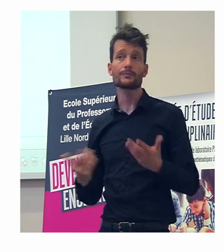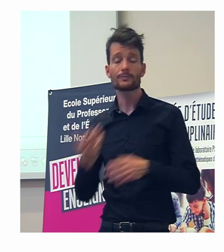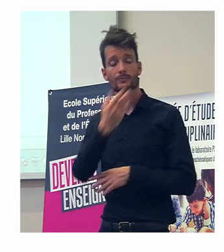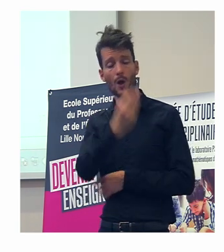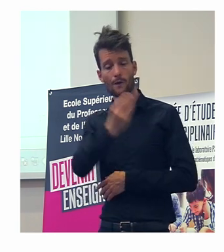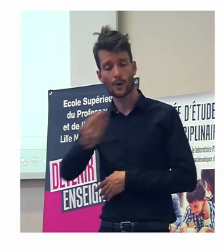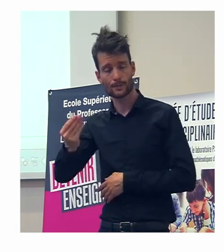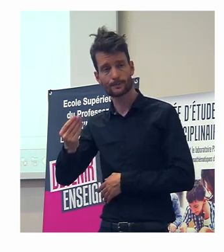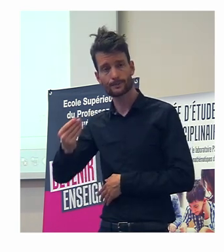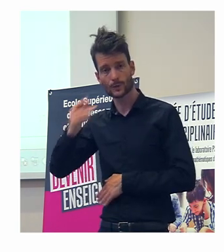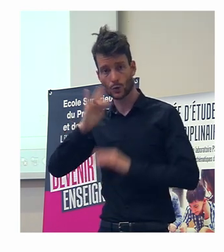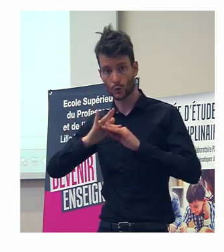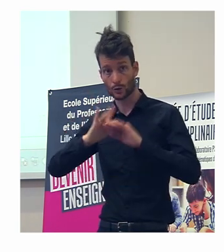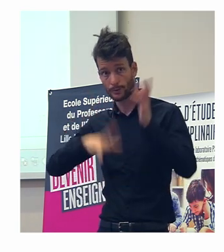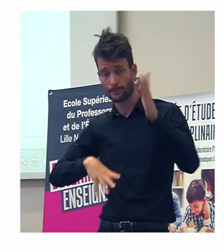qui ont eu un atelier